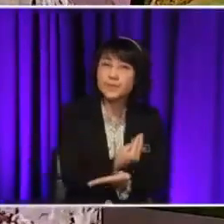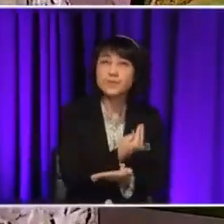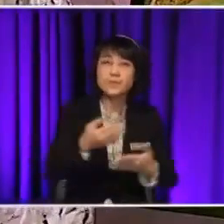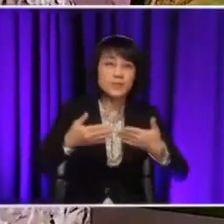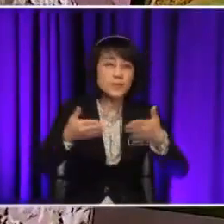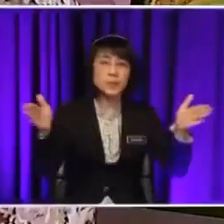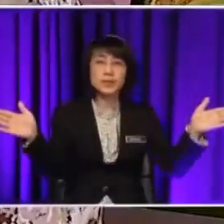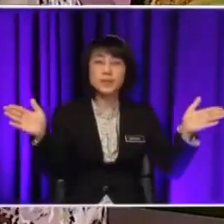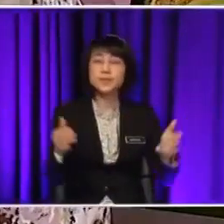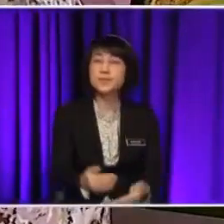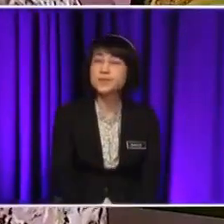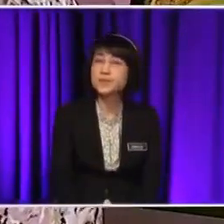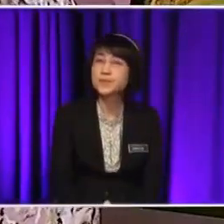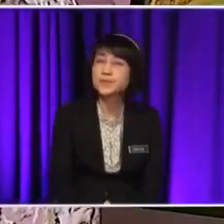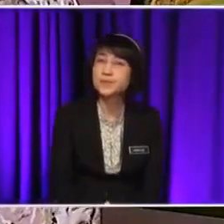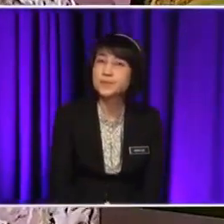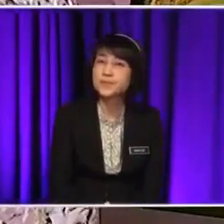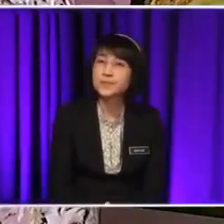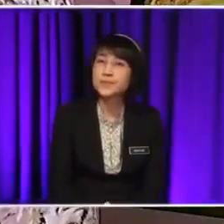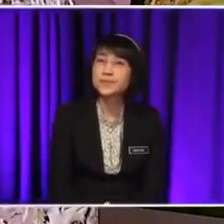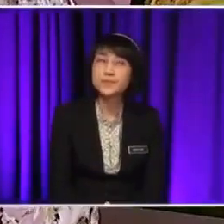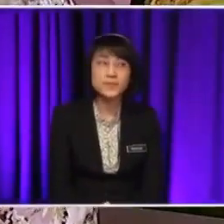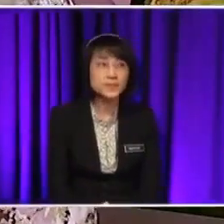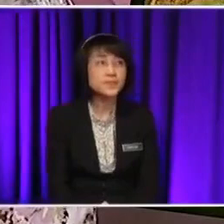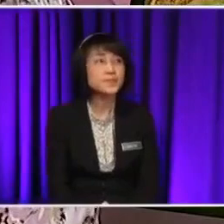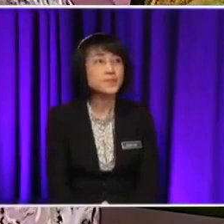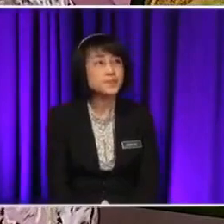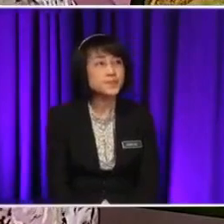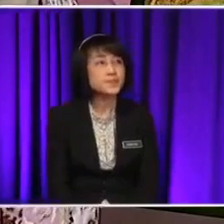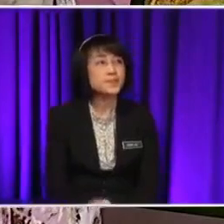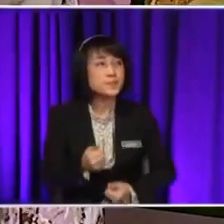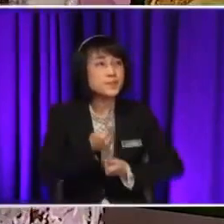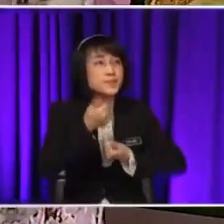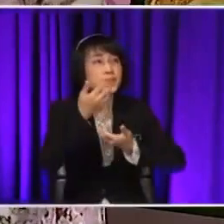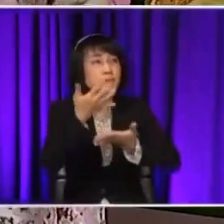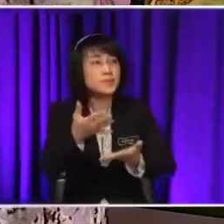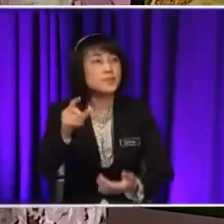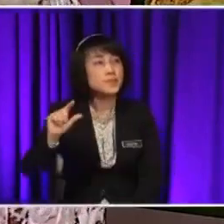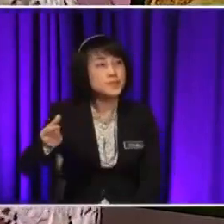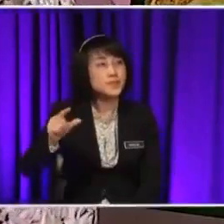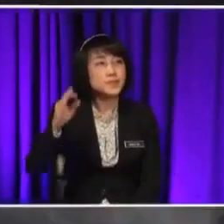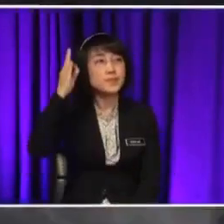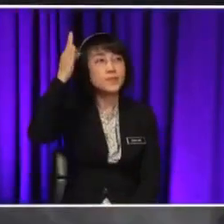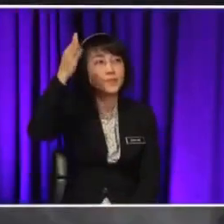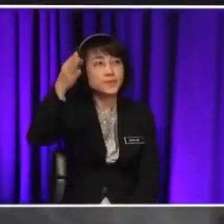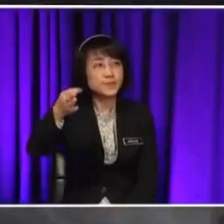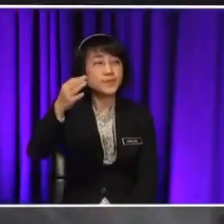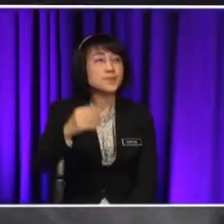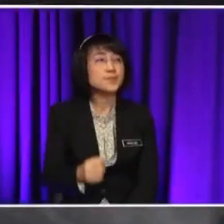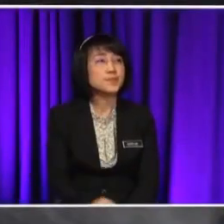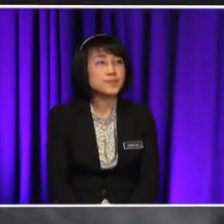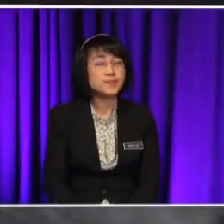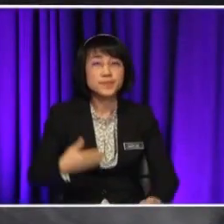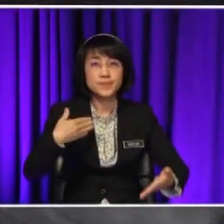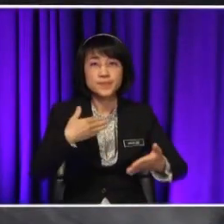terbuka. Okey, antara wujud aliran yang ada kat sini adalah expressionisme, kubisme, futurisme, dadaisme